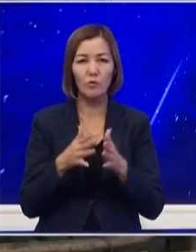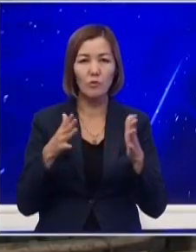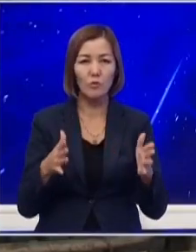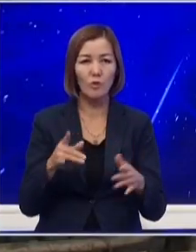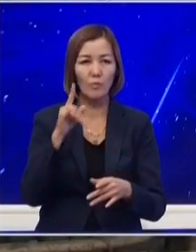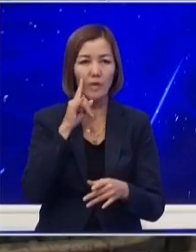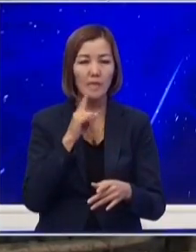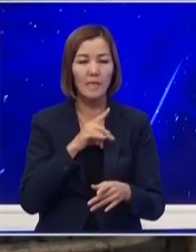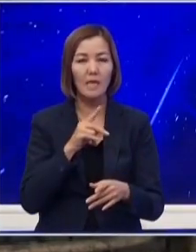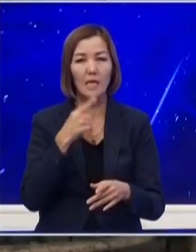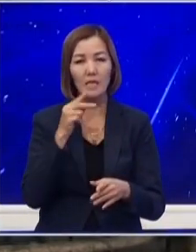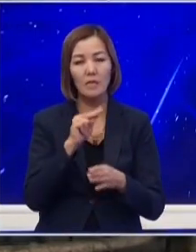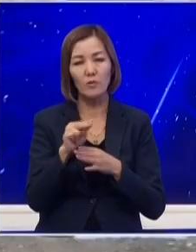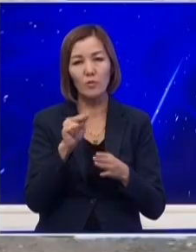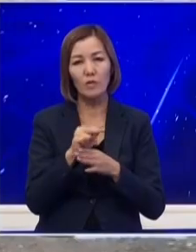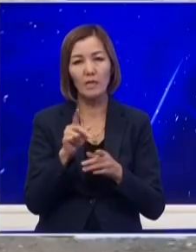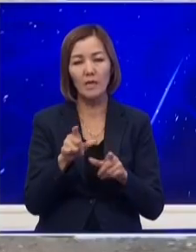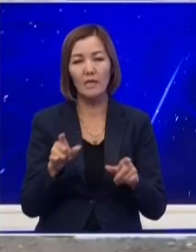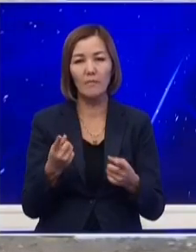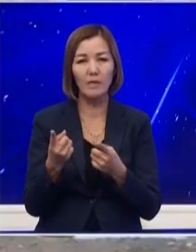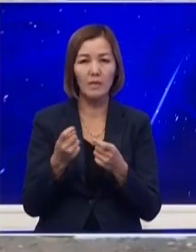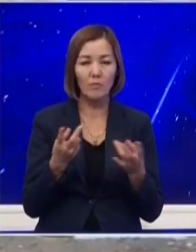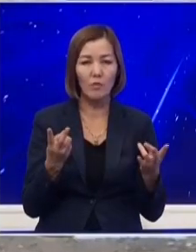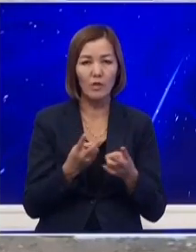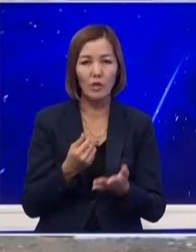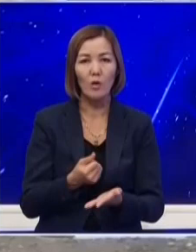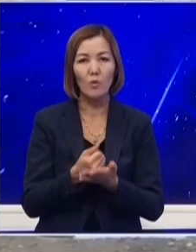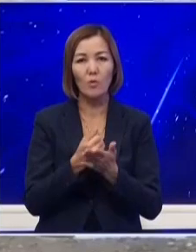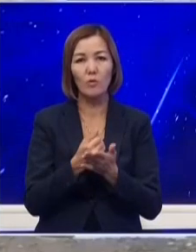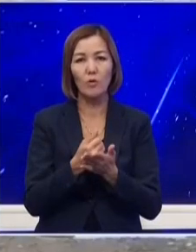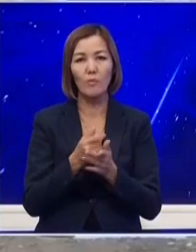қазақ тілінде оқытатын мамандар табуға жеттейді. Қолдау болса,